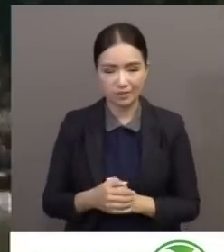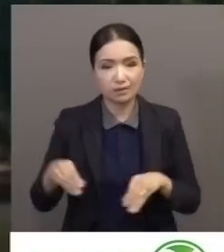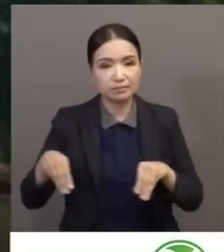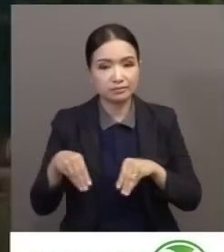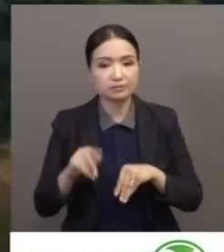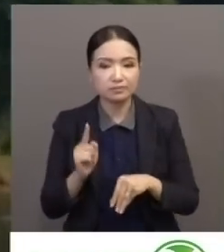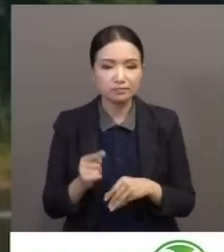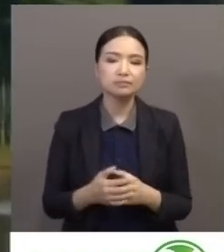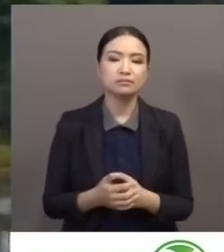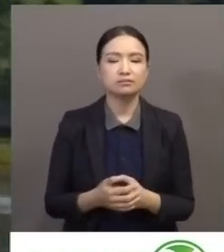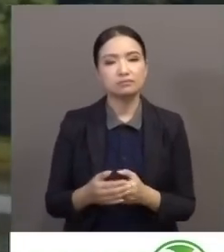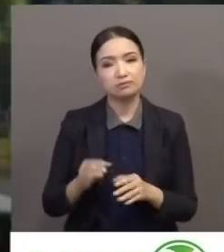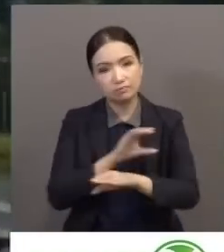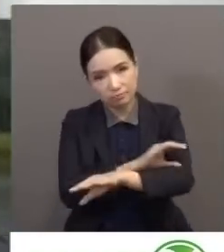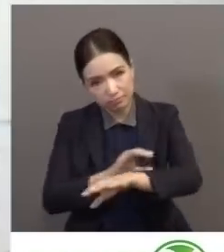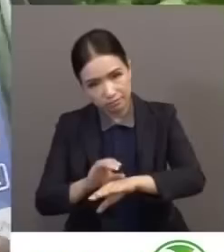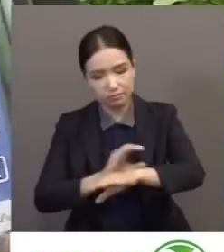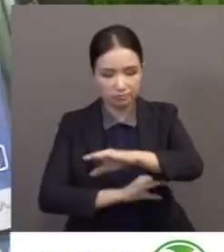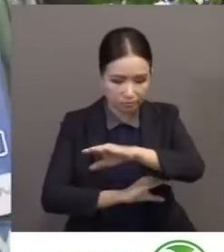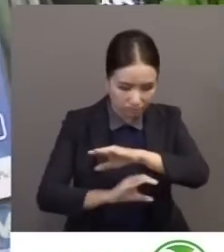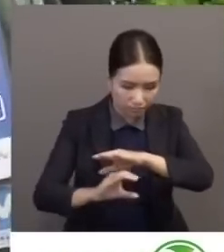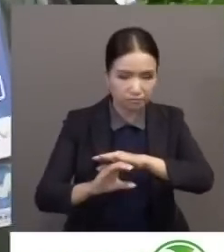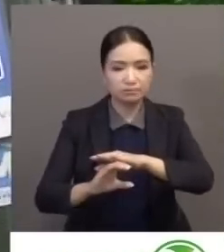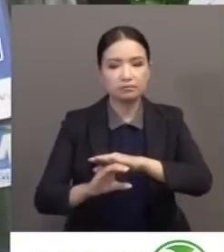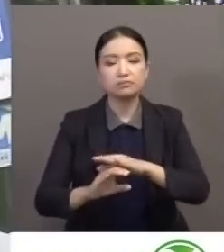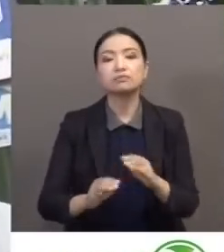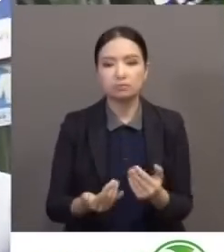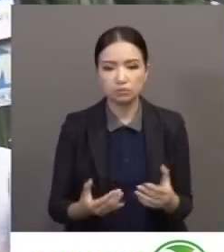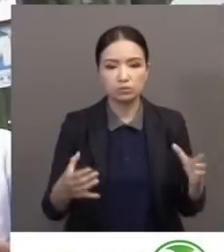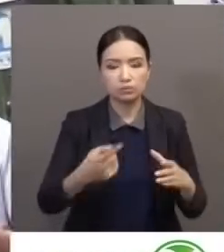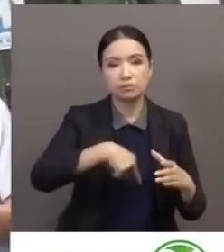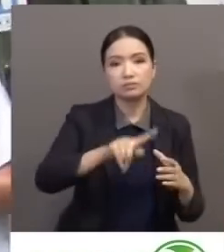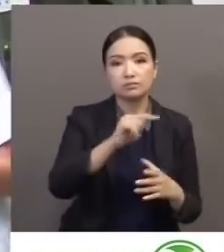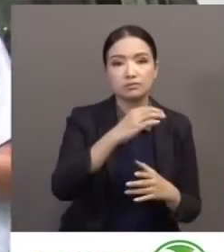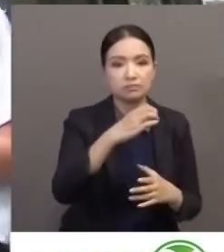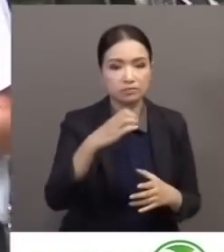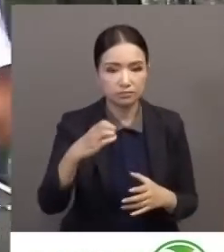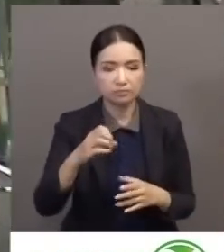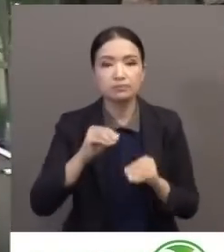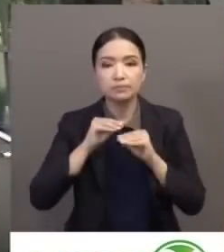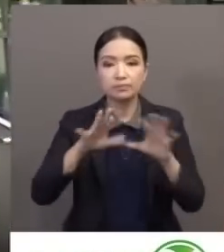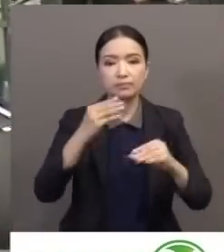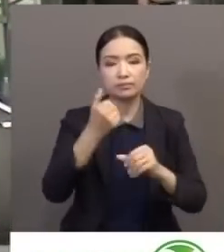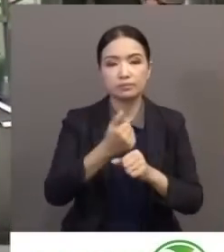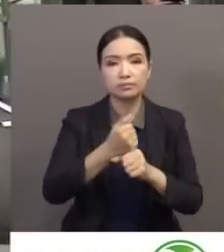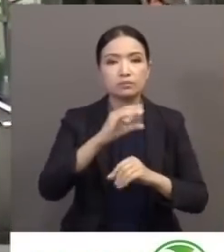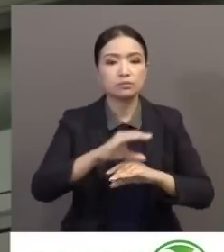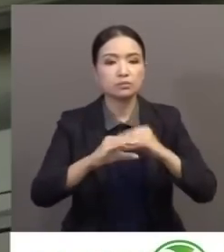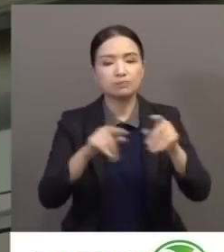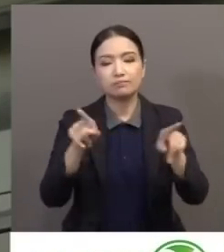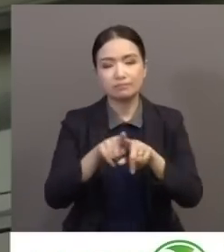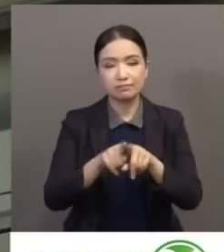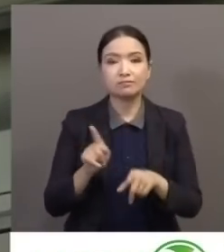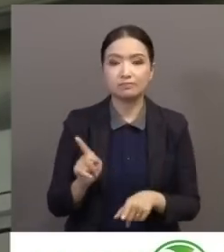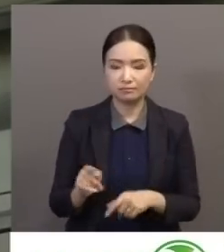ติดกับการเดินทางทั้งรถไฟฟ้าบนดินและใต้ดินเมื่อเทียบกับกลุ่ม TCC Land ที่เพิ่งประกาศทำโครงการ Mixed Use เช่นเดียวกันน